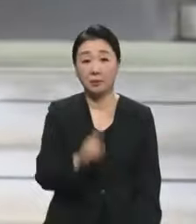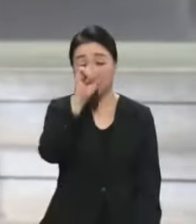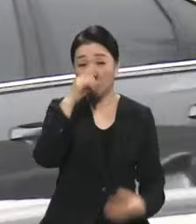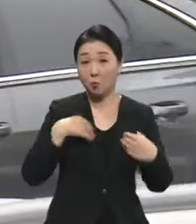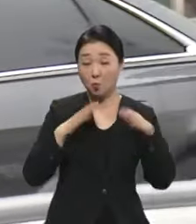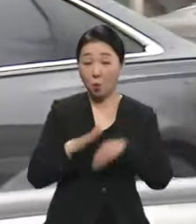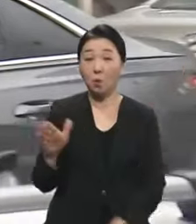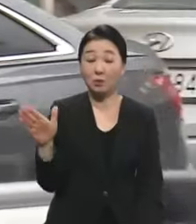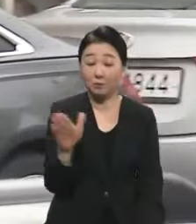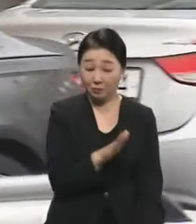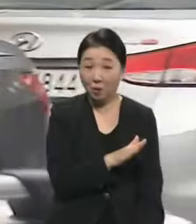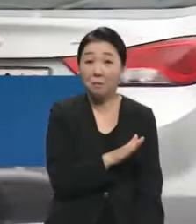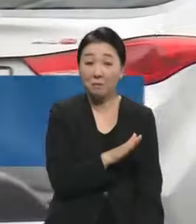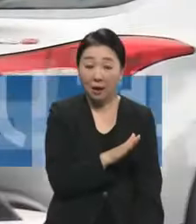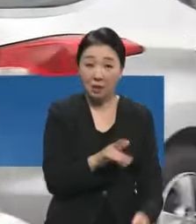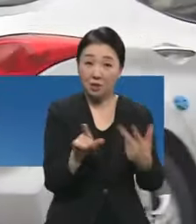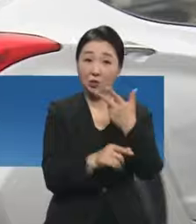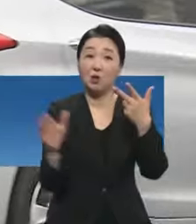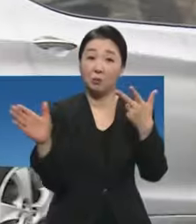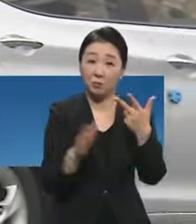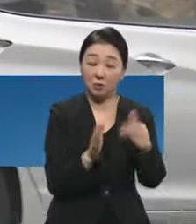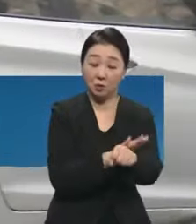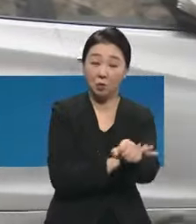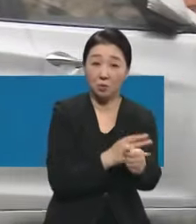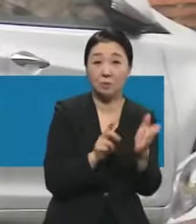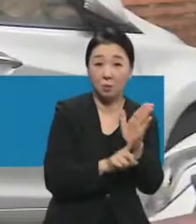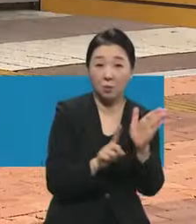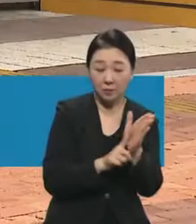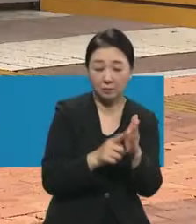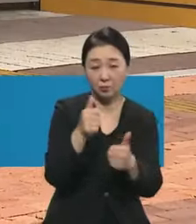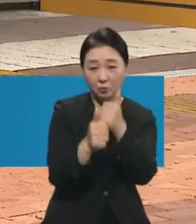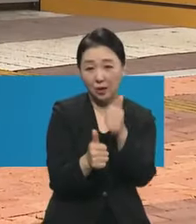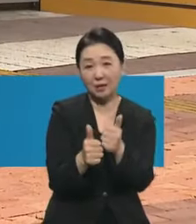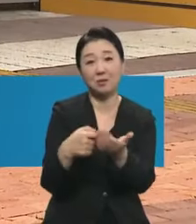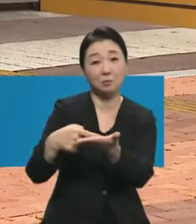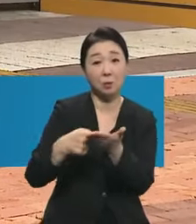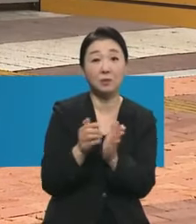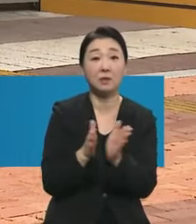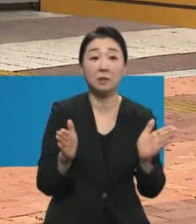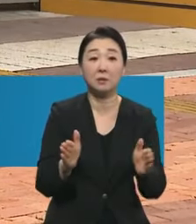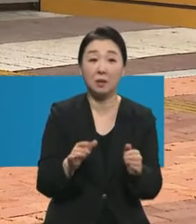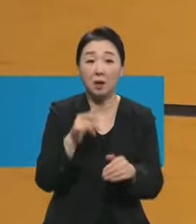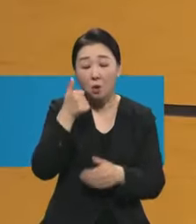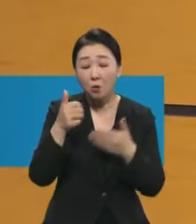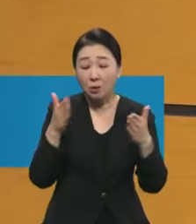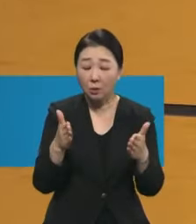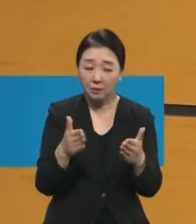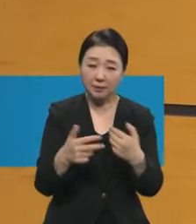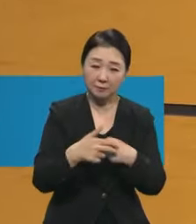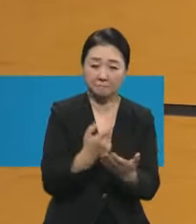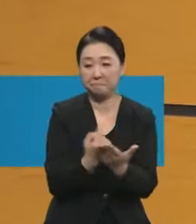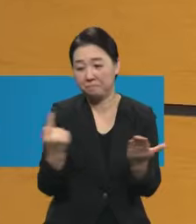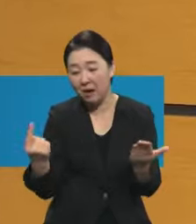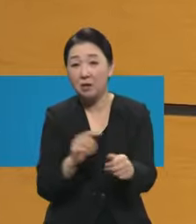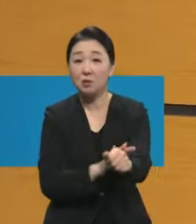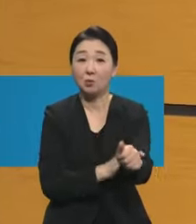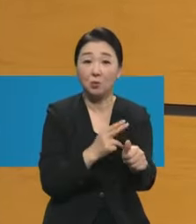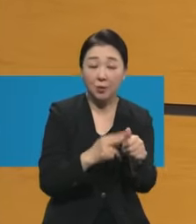정부가 오늘부터 하반기 전공의 모집과 의사 국가시험 접수를 시작합니다. 5개월째 의료 현장을 이탈한